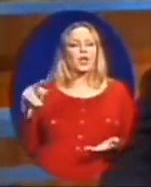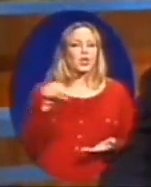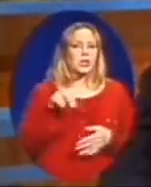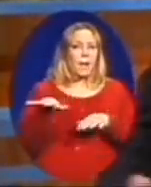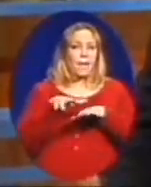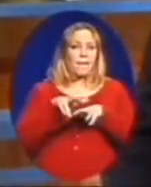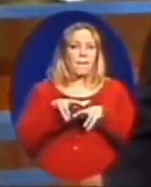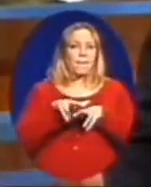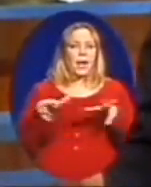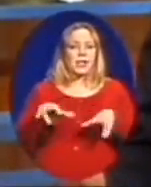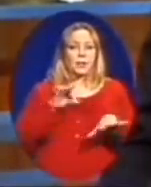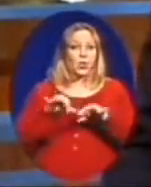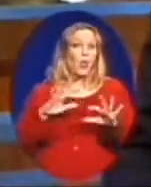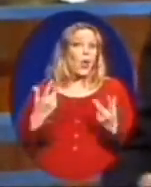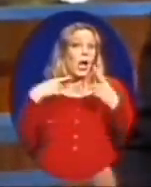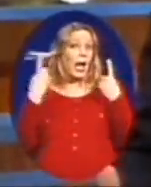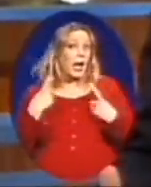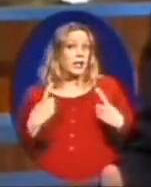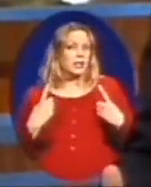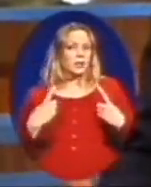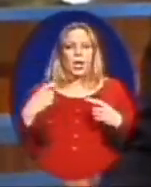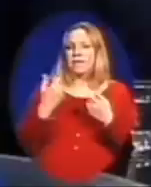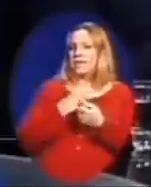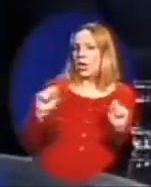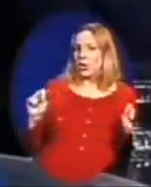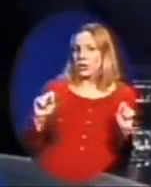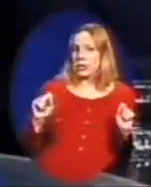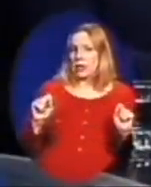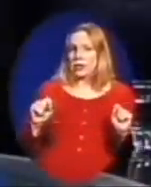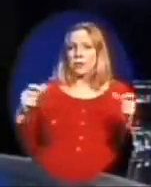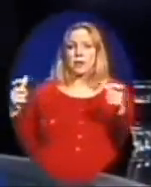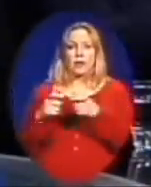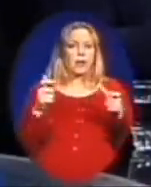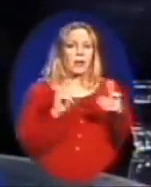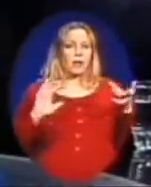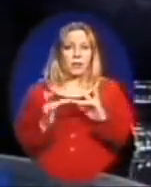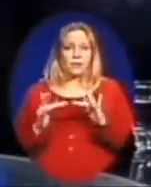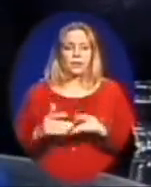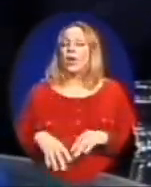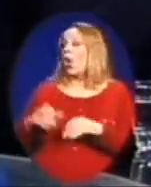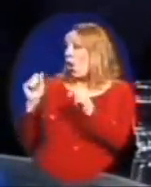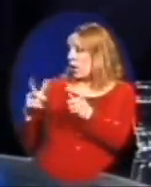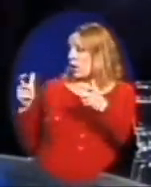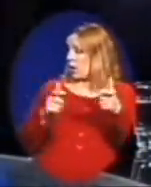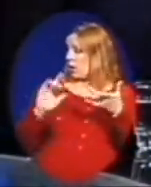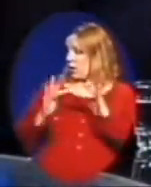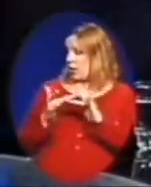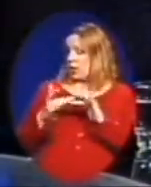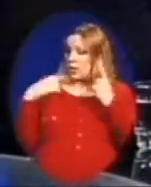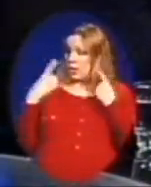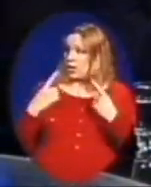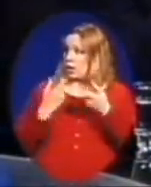גם לגבי אולי זה חרדים חילוניים, בית שמש, הדרת נשים. נו, אז שבטי. אם זה שבטי, אז פייגלין מתאים